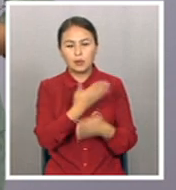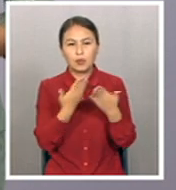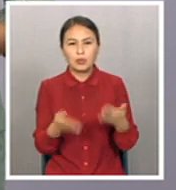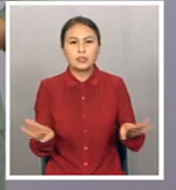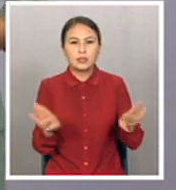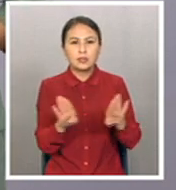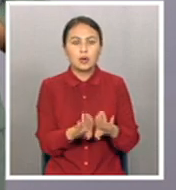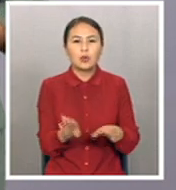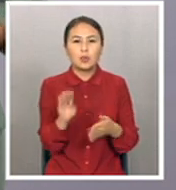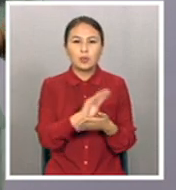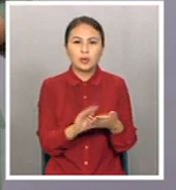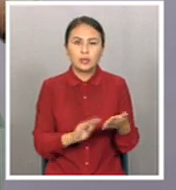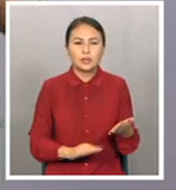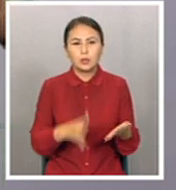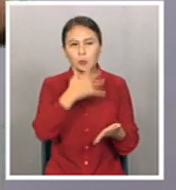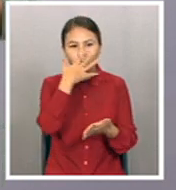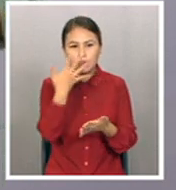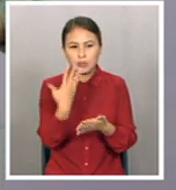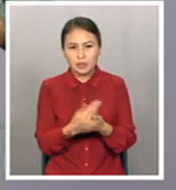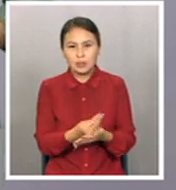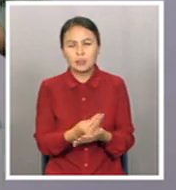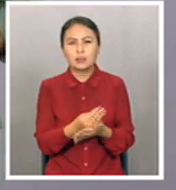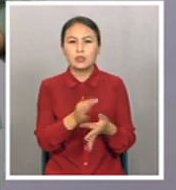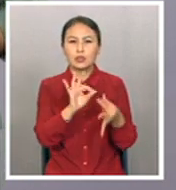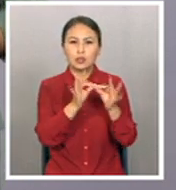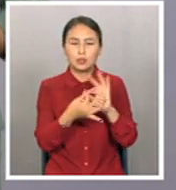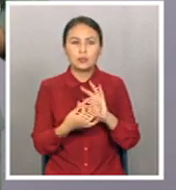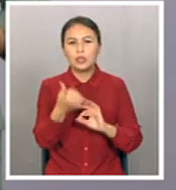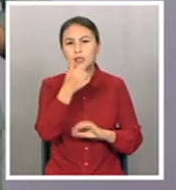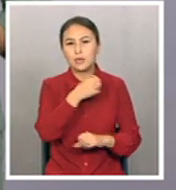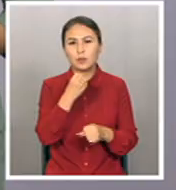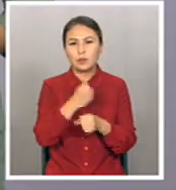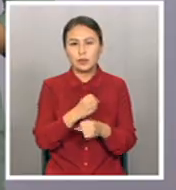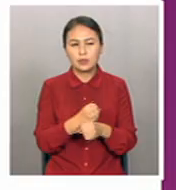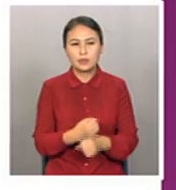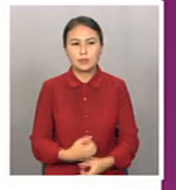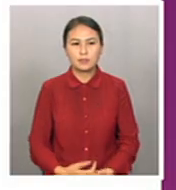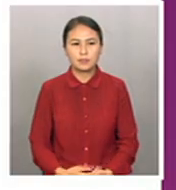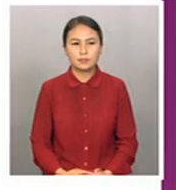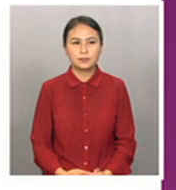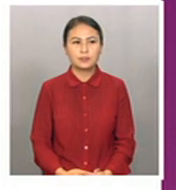осы өлеңнен өздеріңіз тұжырым жасап көріңіздер.